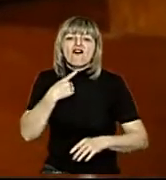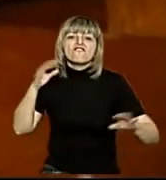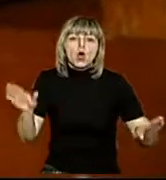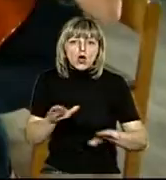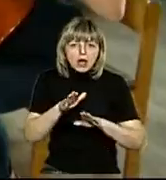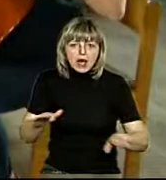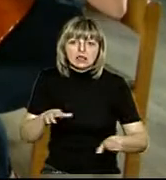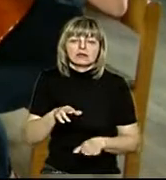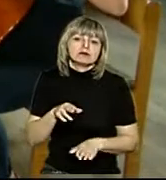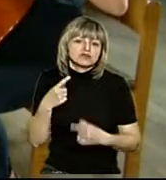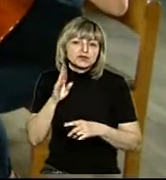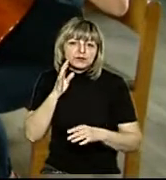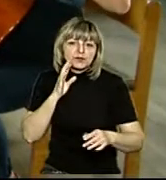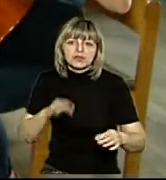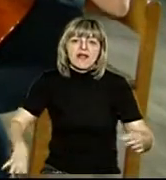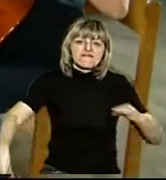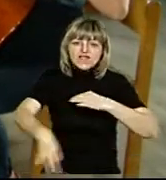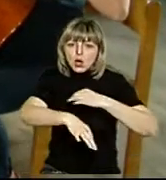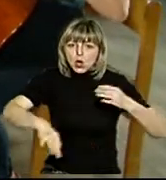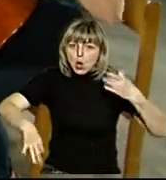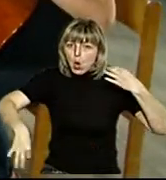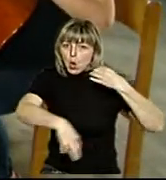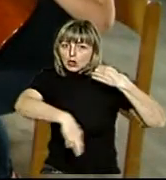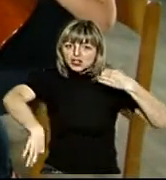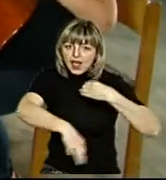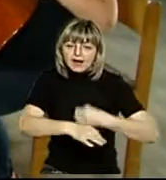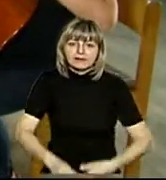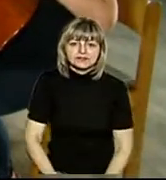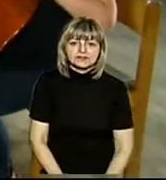Тетяна Павчинська – віолончель.